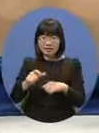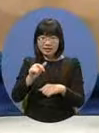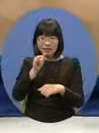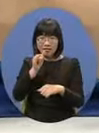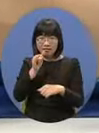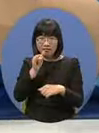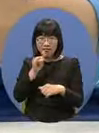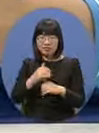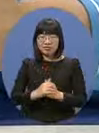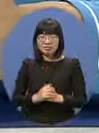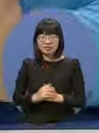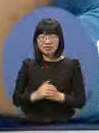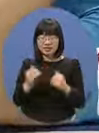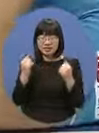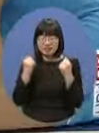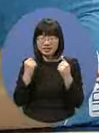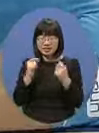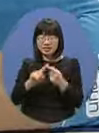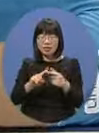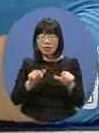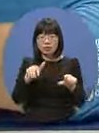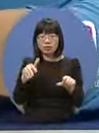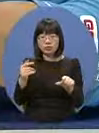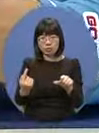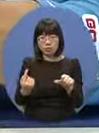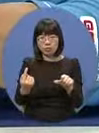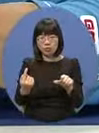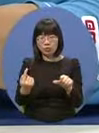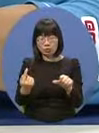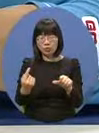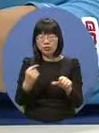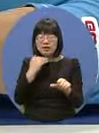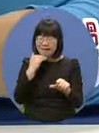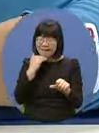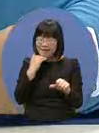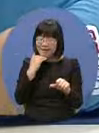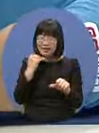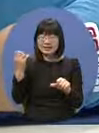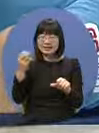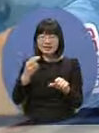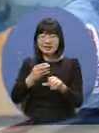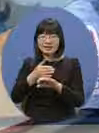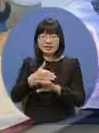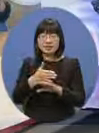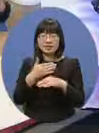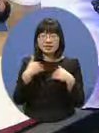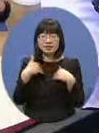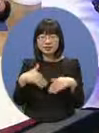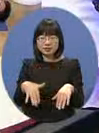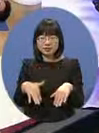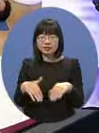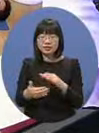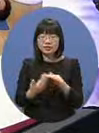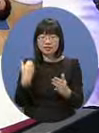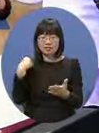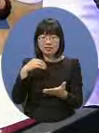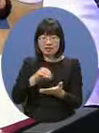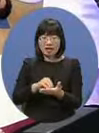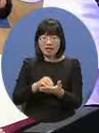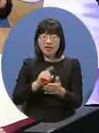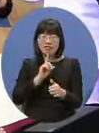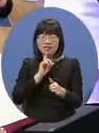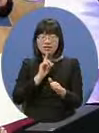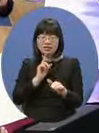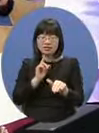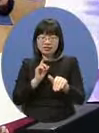네, 힘을 준 자세에서 5초 정도 꽉 버티셨다가 자 다시 천천히 힘을 빼고 아까 거를 가요? 네, 다시 한번 허리를